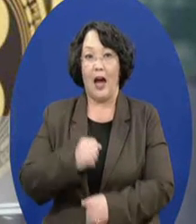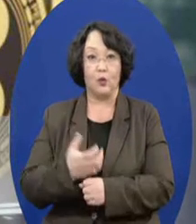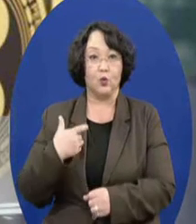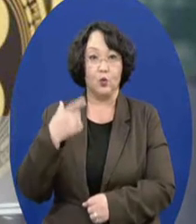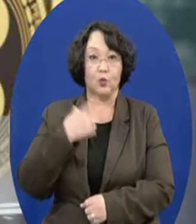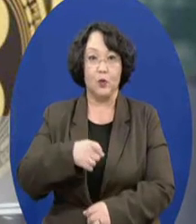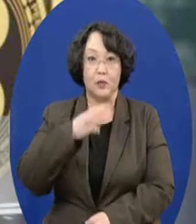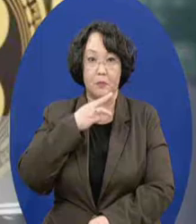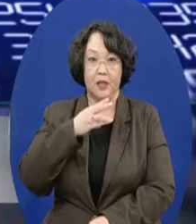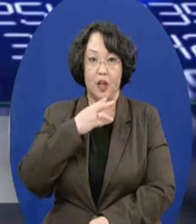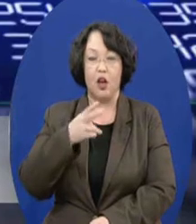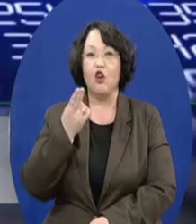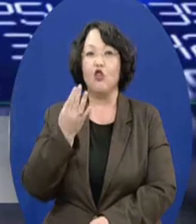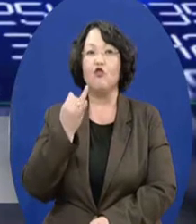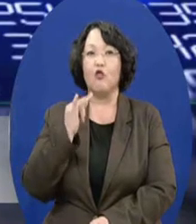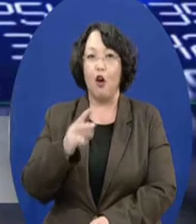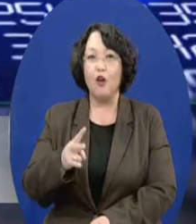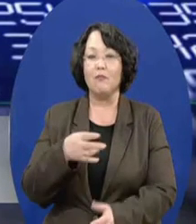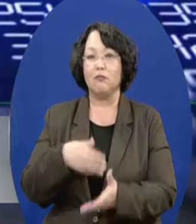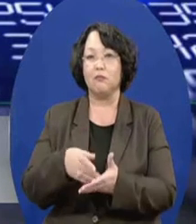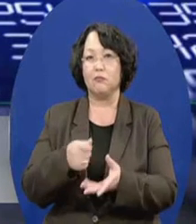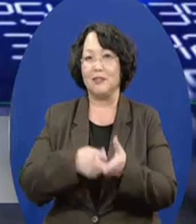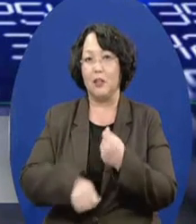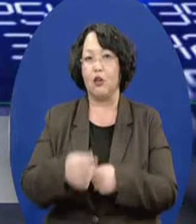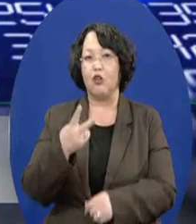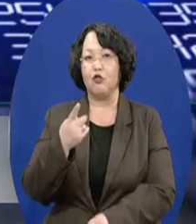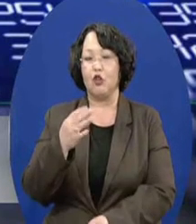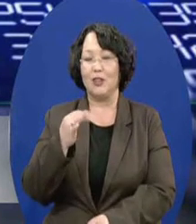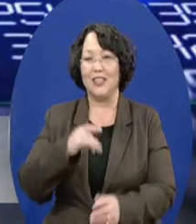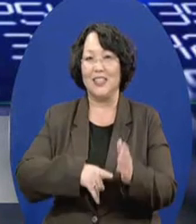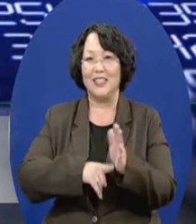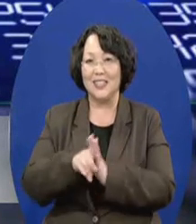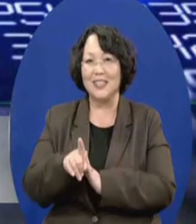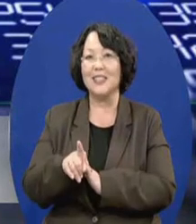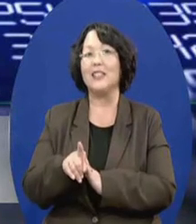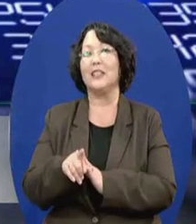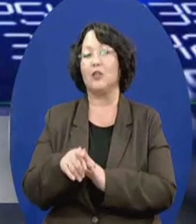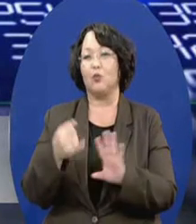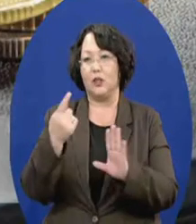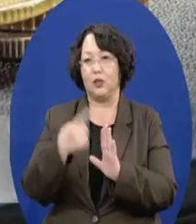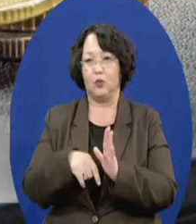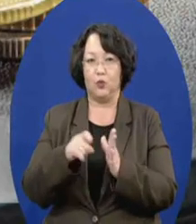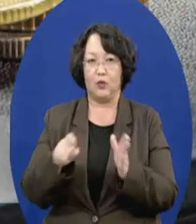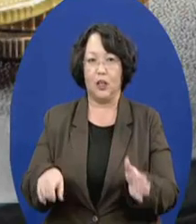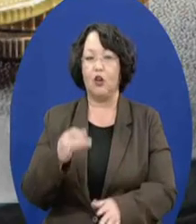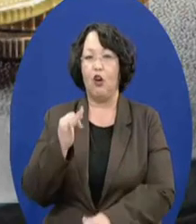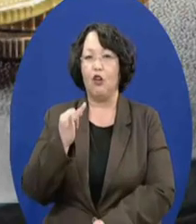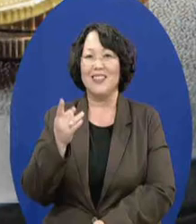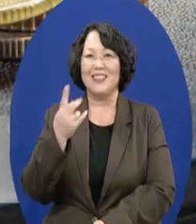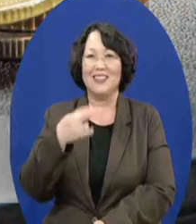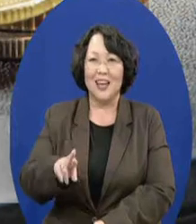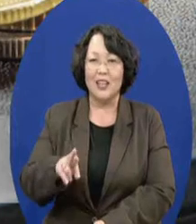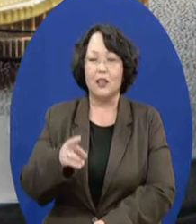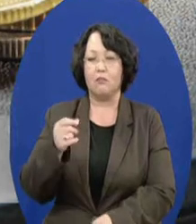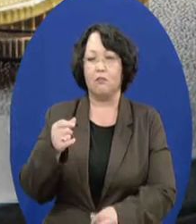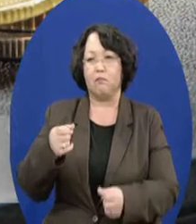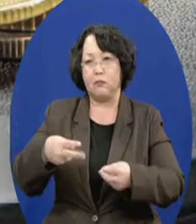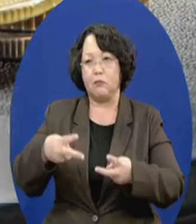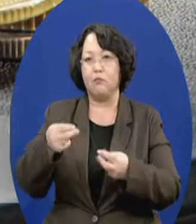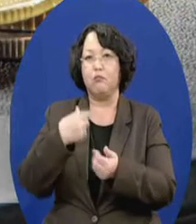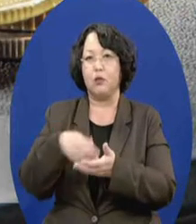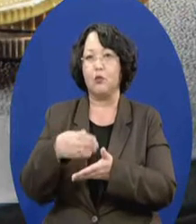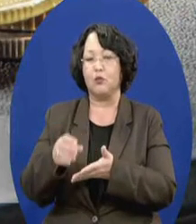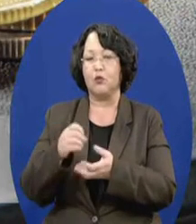Албаныхны мэдээлэлээс үзвэл койнуудын арилжаагаар 2021 оны эхний агс жилийн байдлаар нийт 2.80 төгрөгийн борлуулалт хийгдсэн